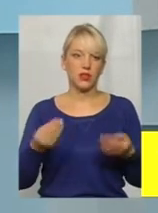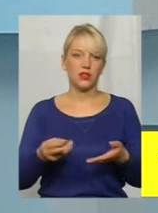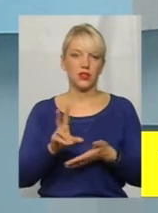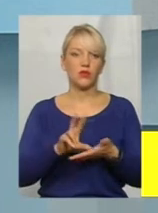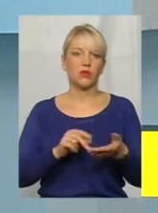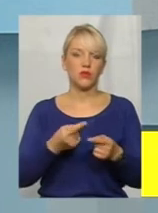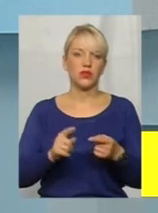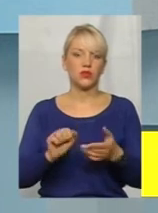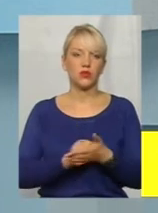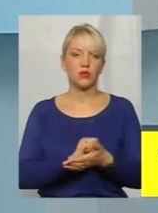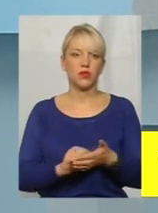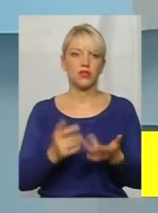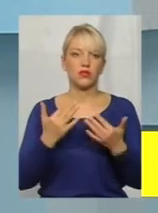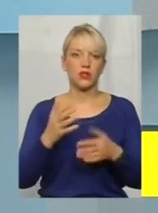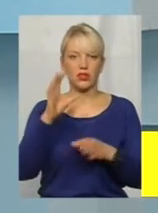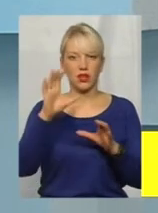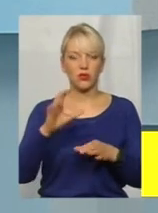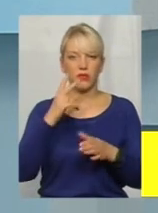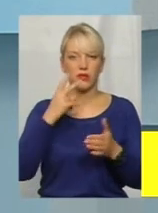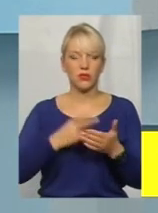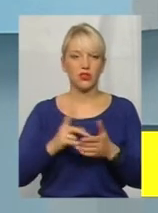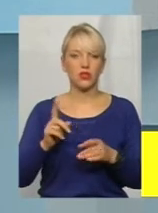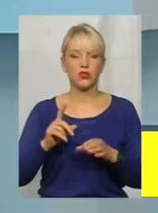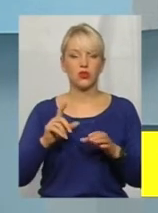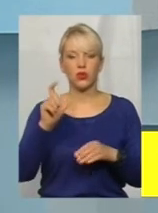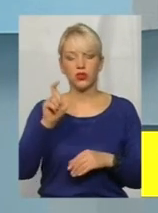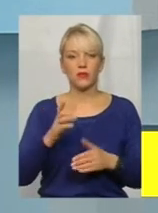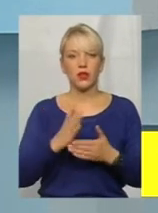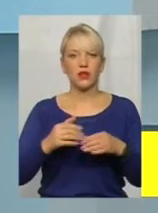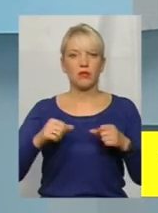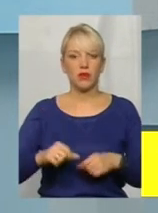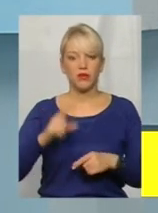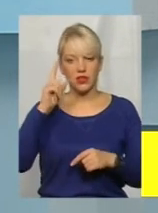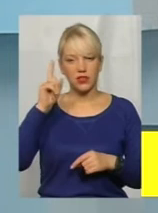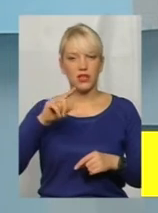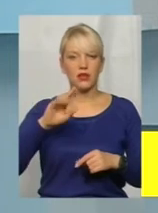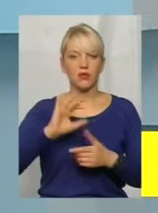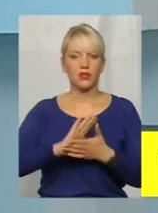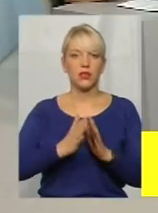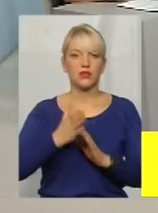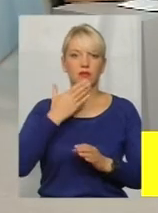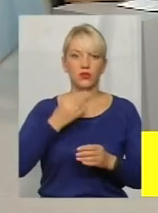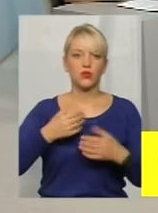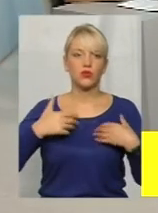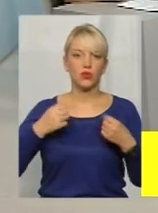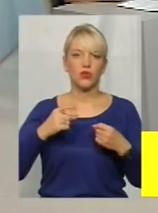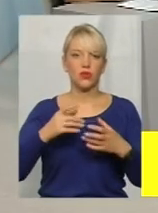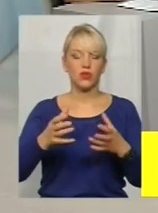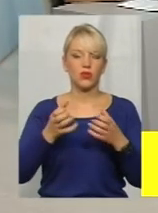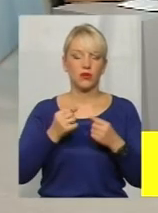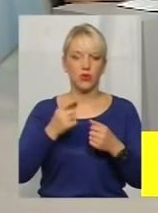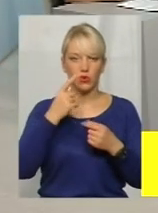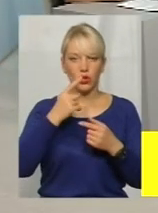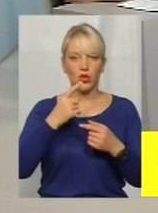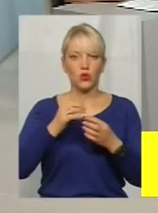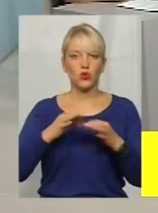даних документів. Оскільки законодавство передбачає, що особа має право знати про стан свого здоров'я і отримувати доступну